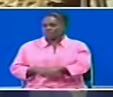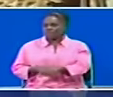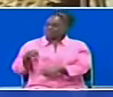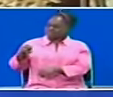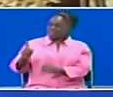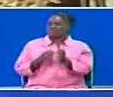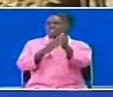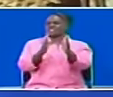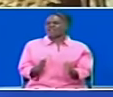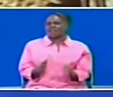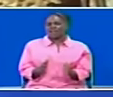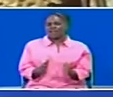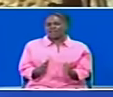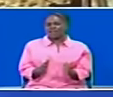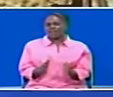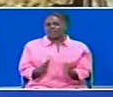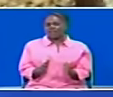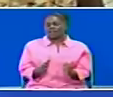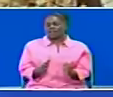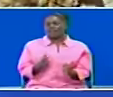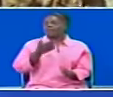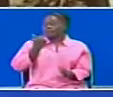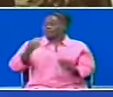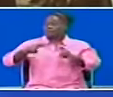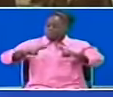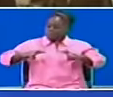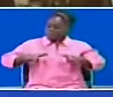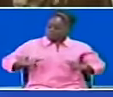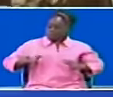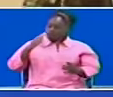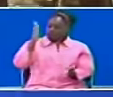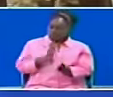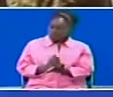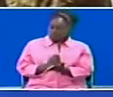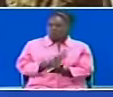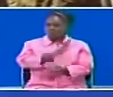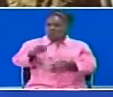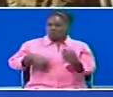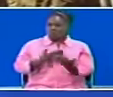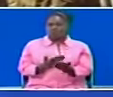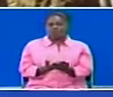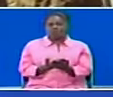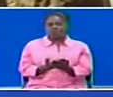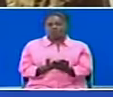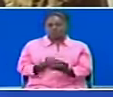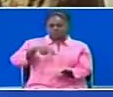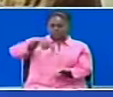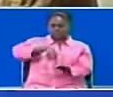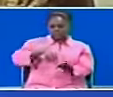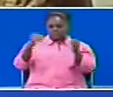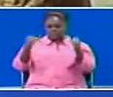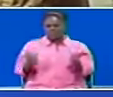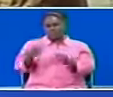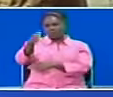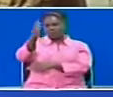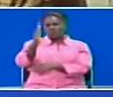mpya Kitui. So ni vizuri kuchunguza hiyo na kuangalia. Kwa hayo yote tusimame imara na tuombe Mungu asaidie